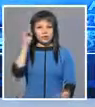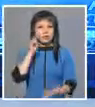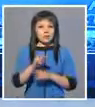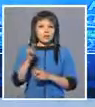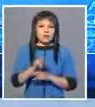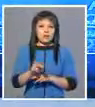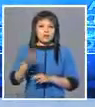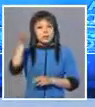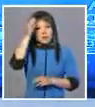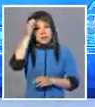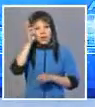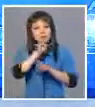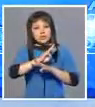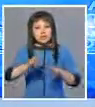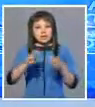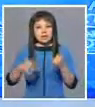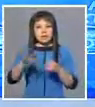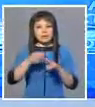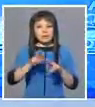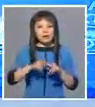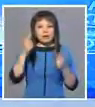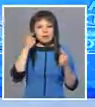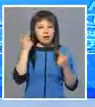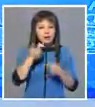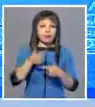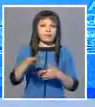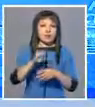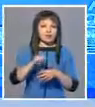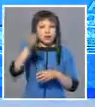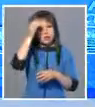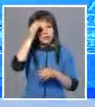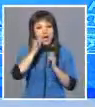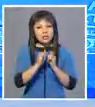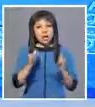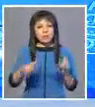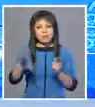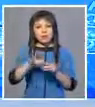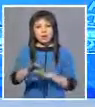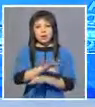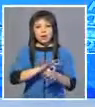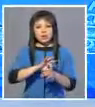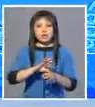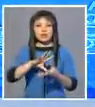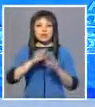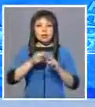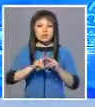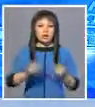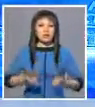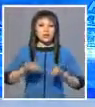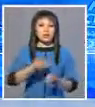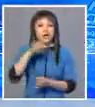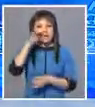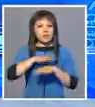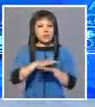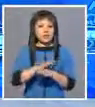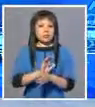Білім және ғылым министрлігі бірінші жарты жылдықтың соңына дейін ғылымды дамыту туралы салалық бағдарламаның жобасын үкіметке ұсынады. Бұл туралы